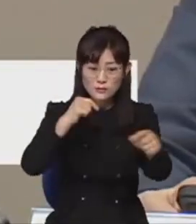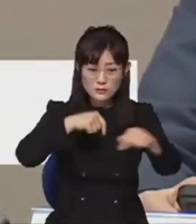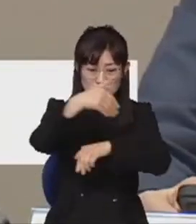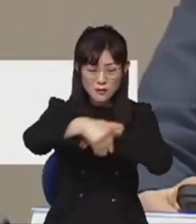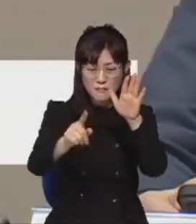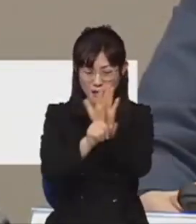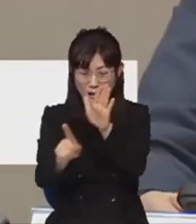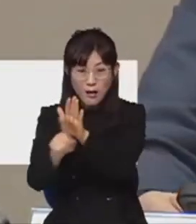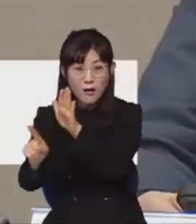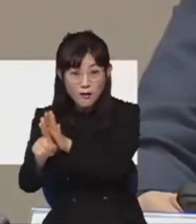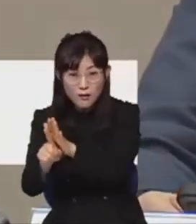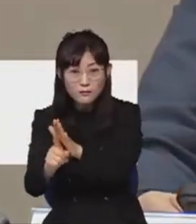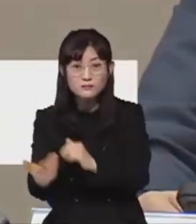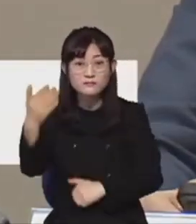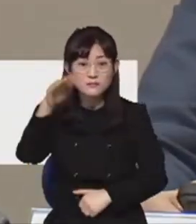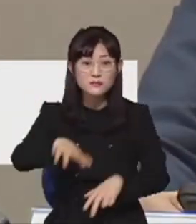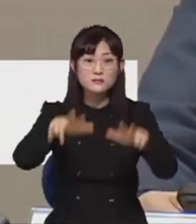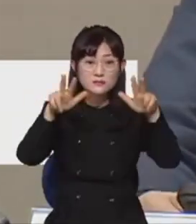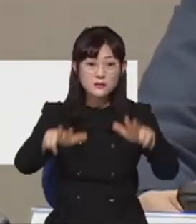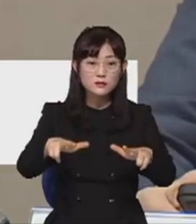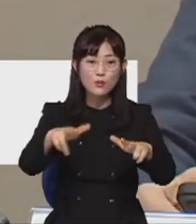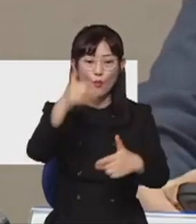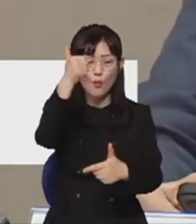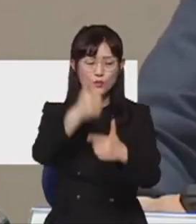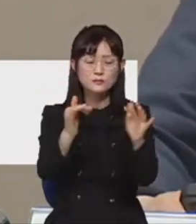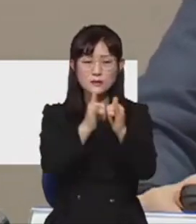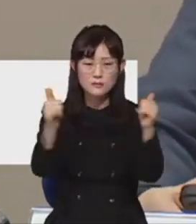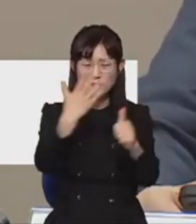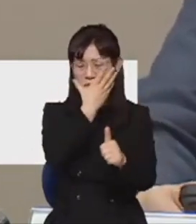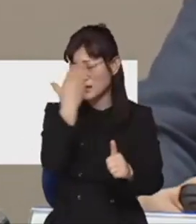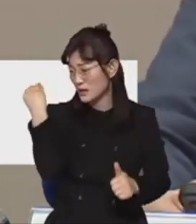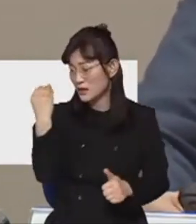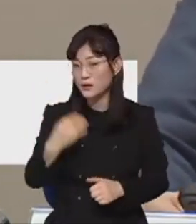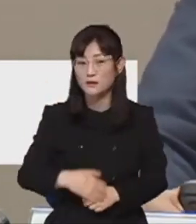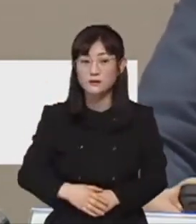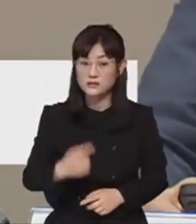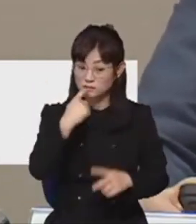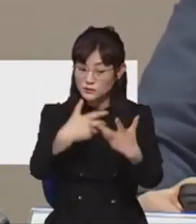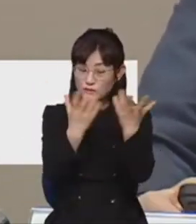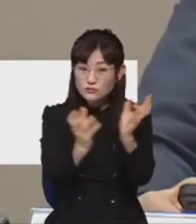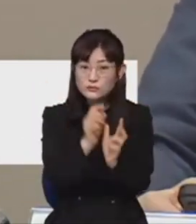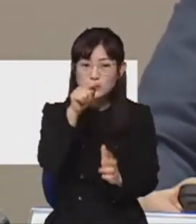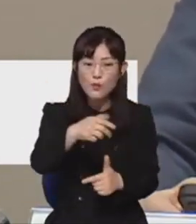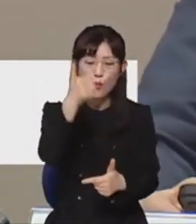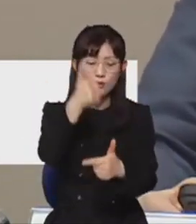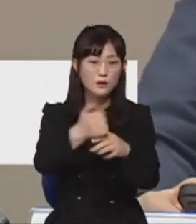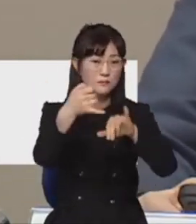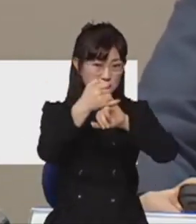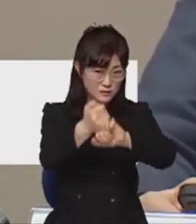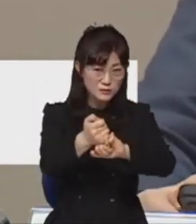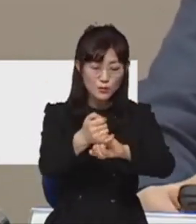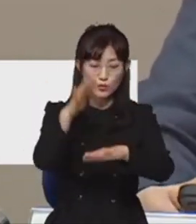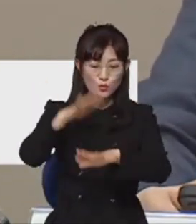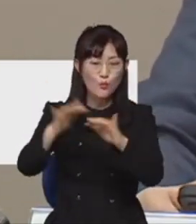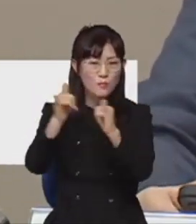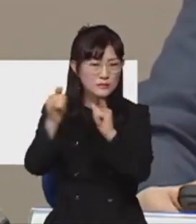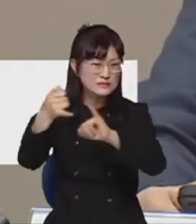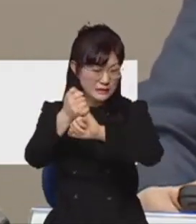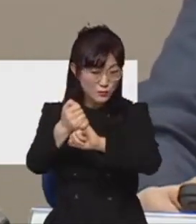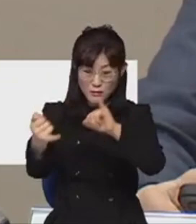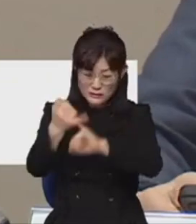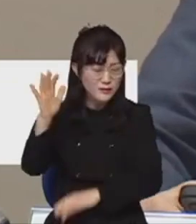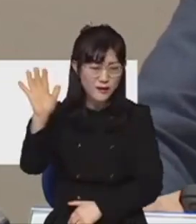줄 알았더니 이제 호남민도 울리고 있습니다. 더불어민주당은 호남과의 약속, 농민과의